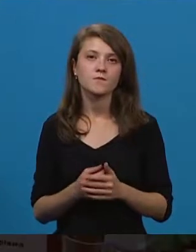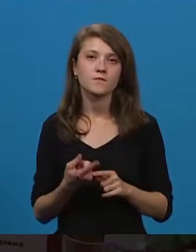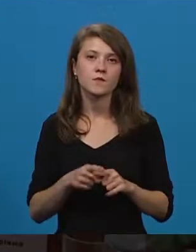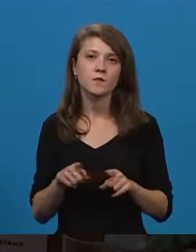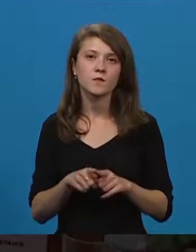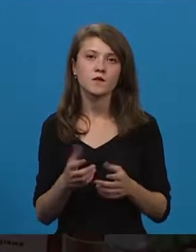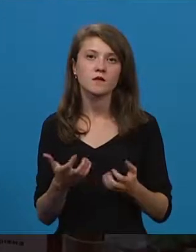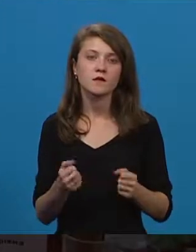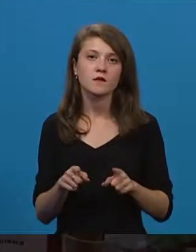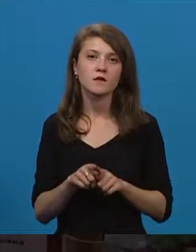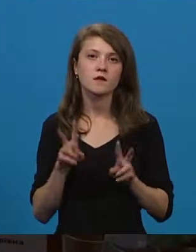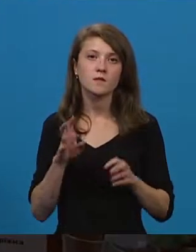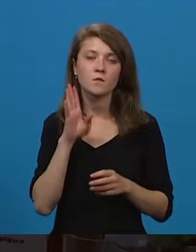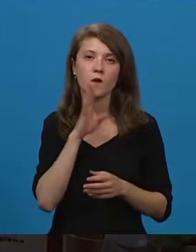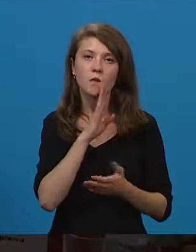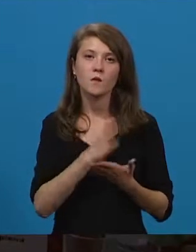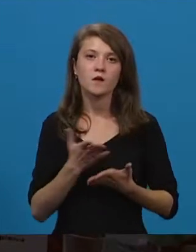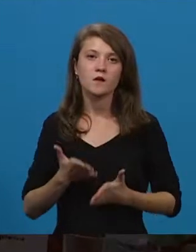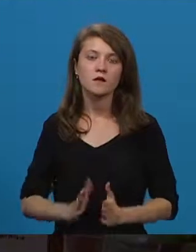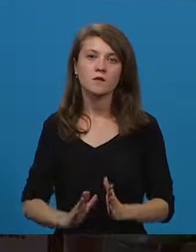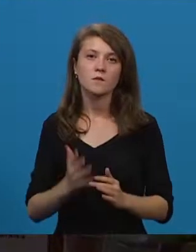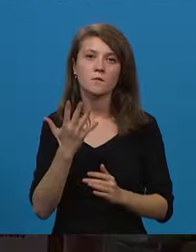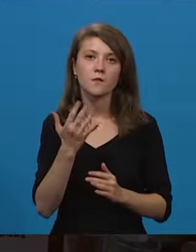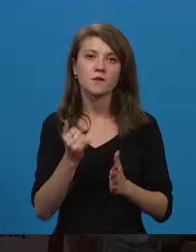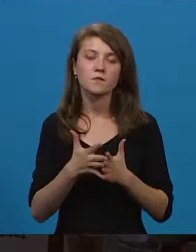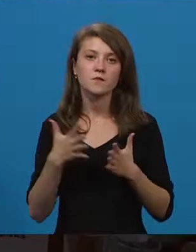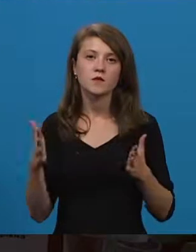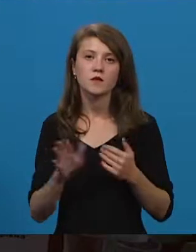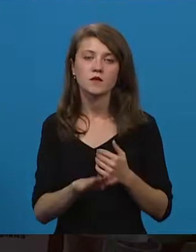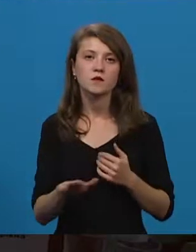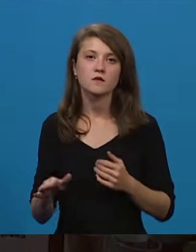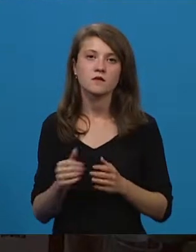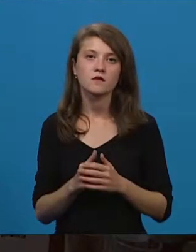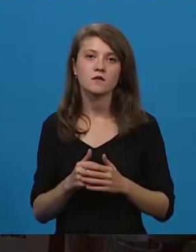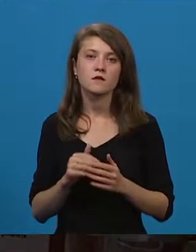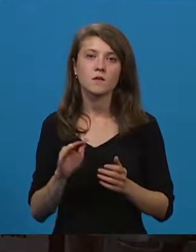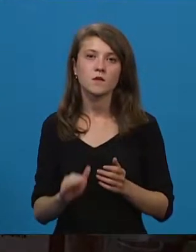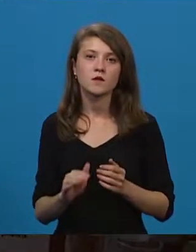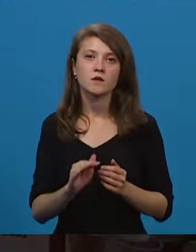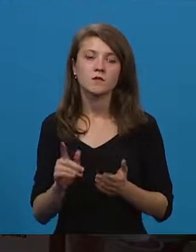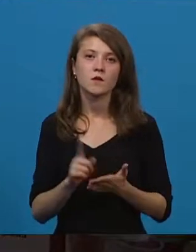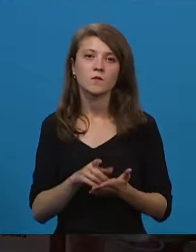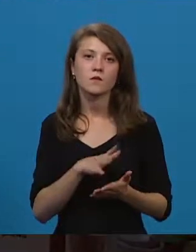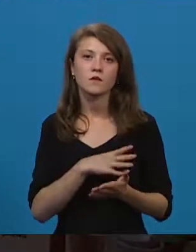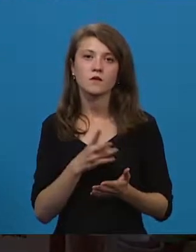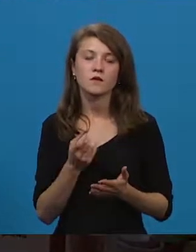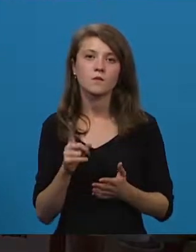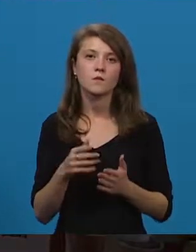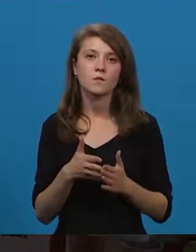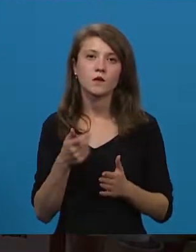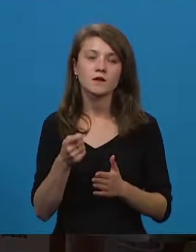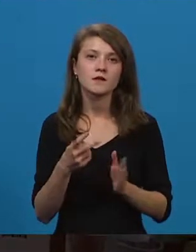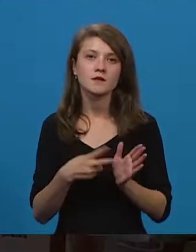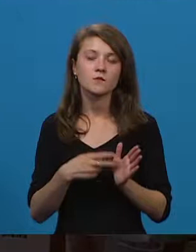таке звання, мама має народити 5 і більше дітей. Найменшій дитині має бути на момент подання 7